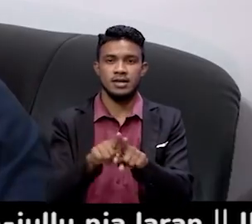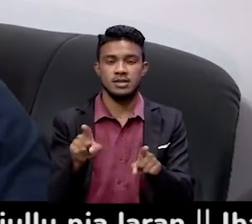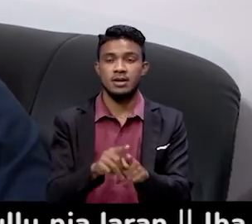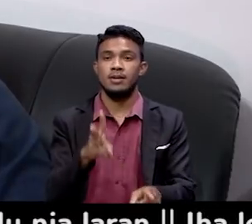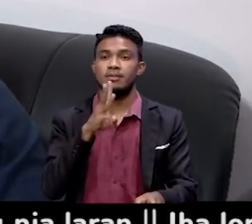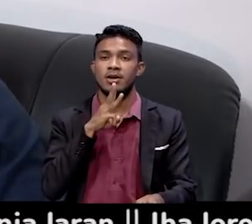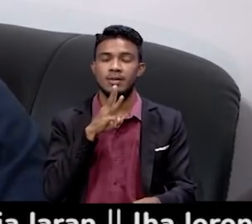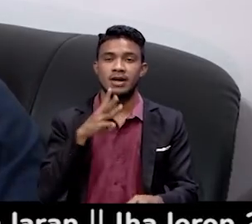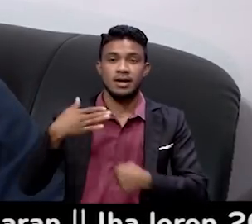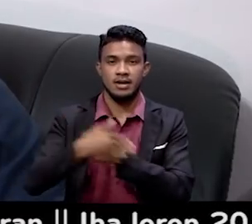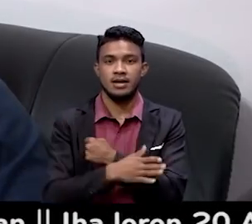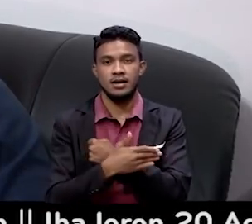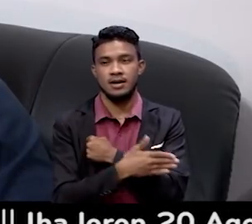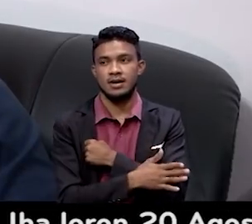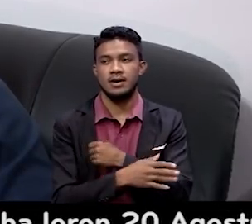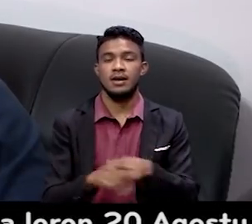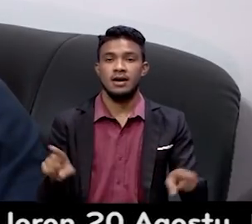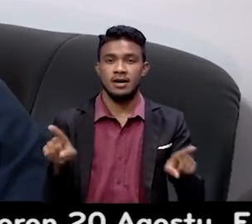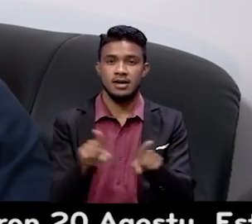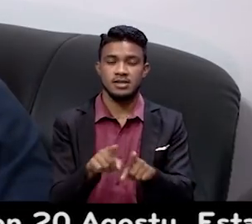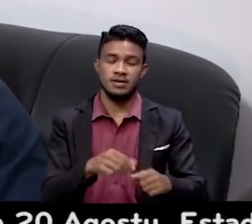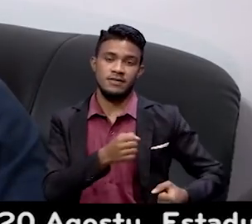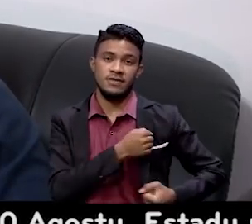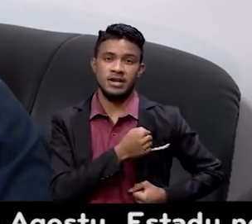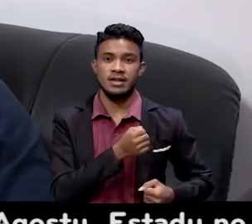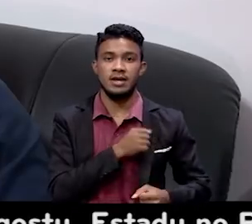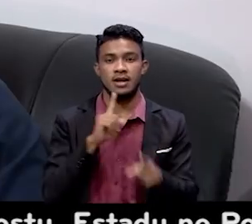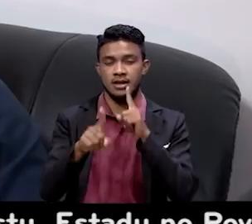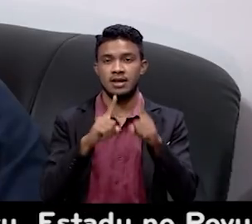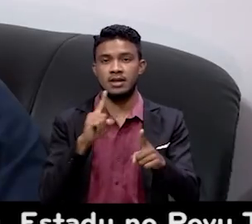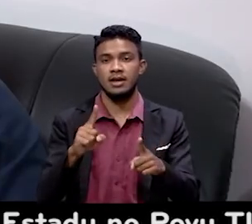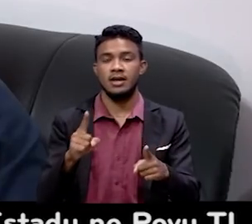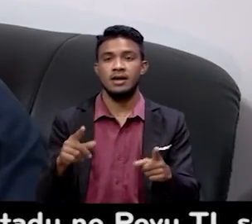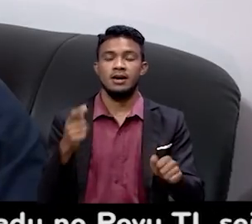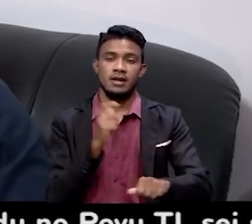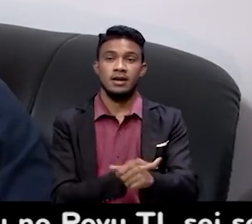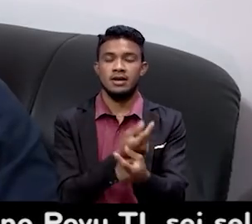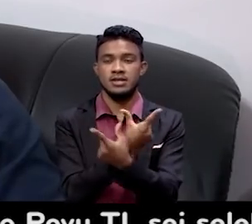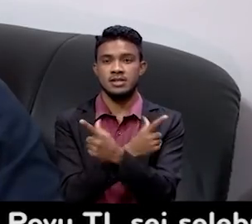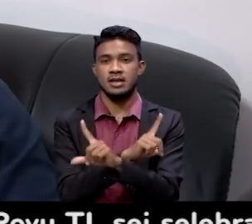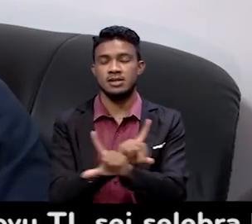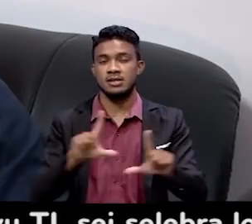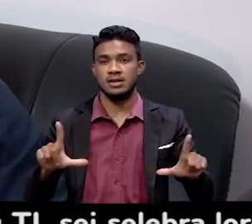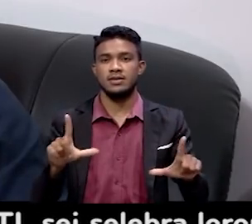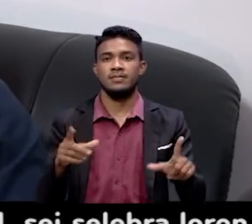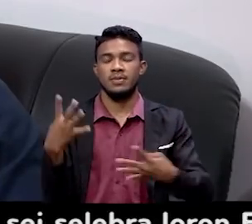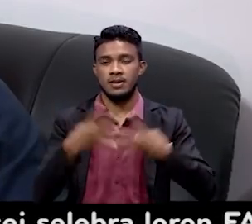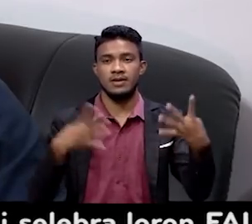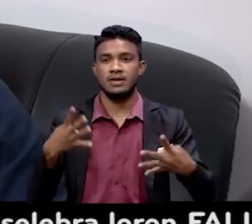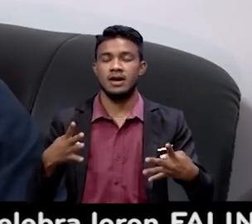ikan, hanesan Valentil até tem e a resistência. Valentil maka